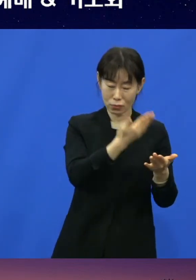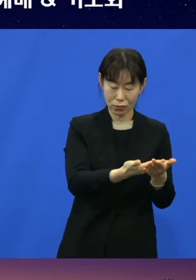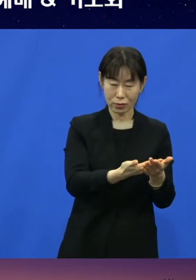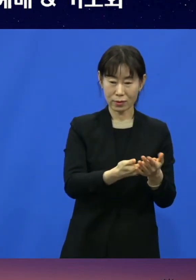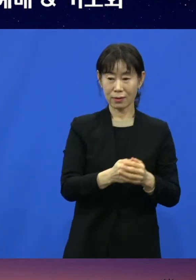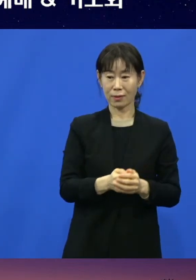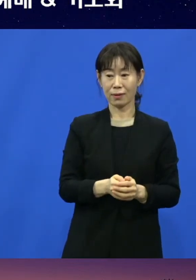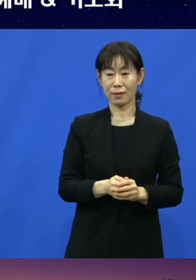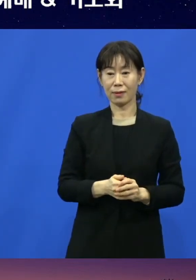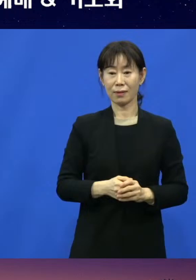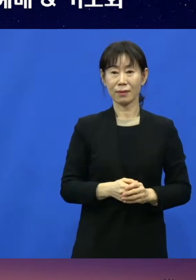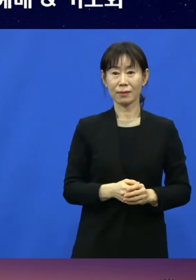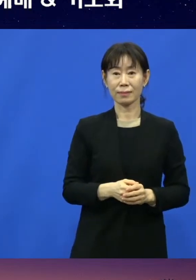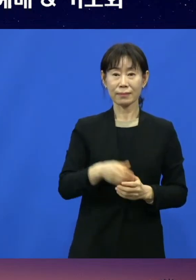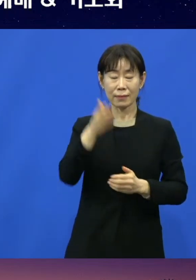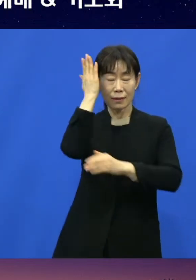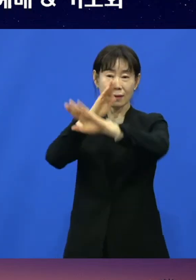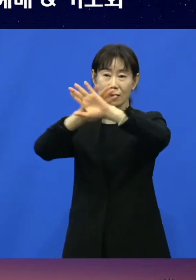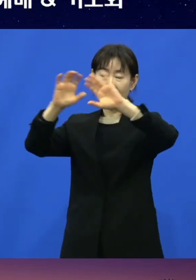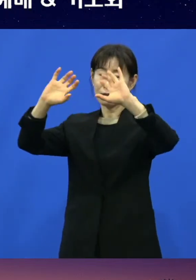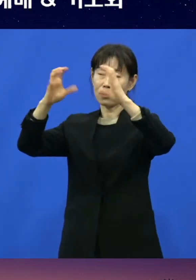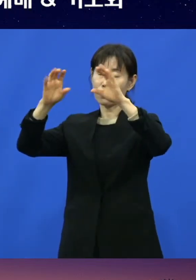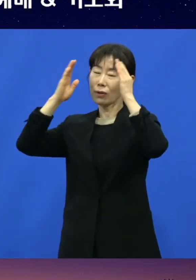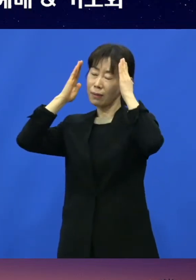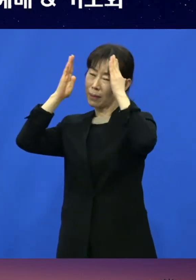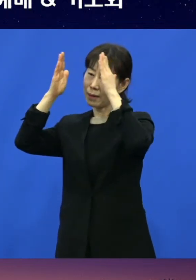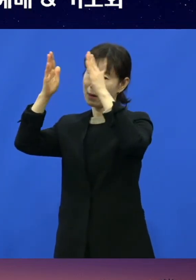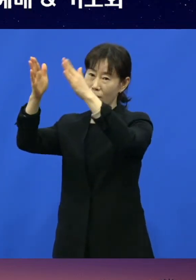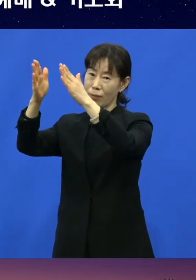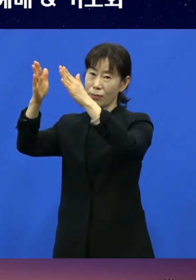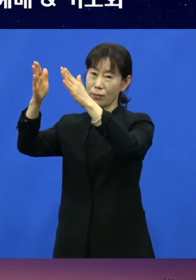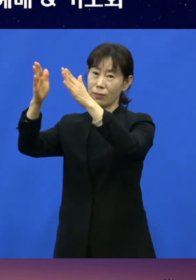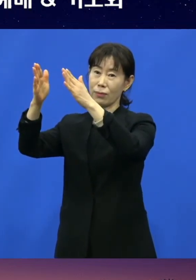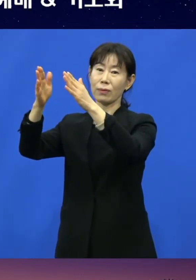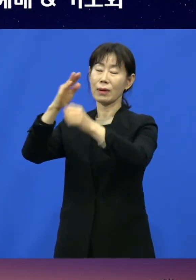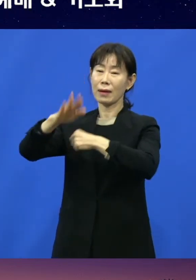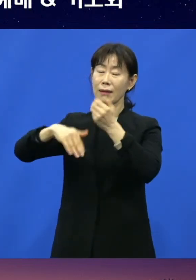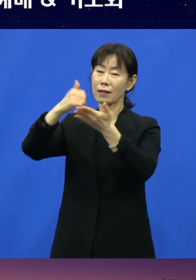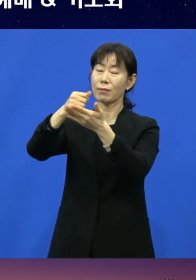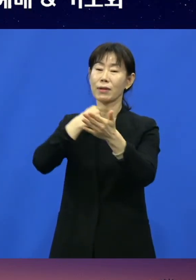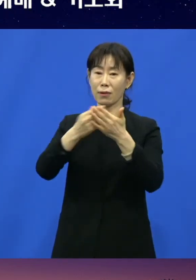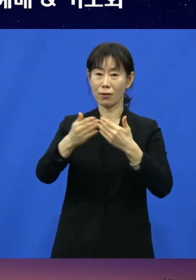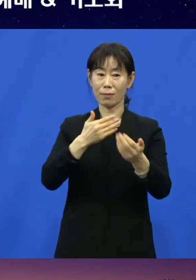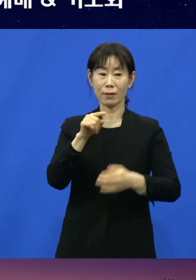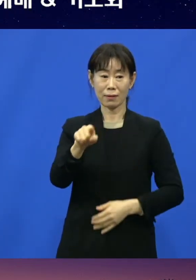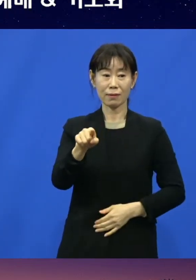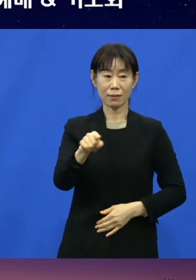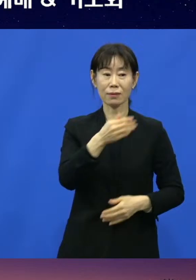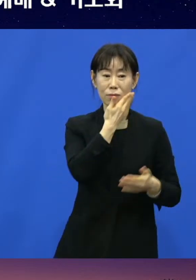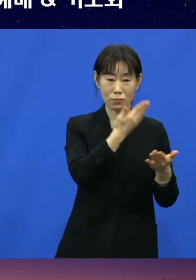것에 눈을 뜨는 것이고 천국에 눈을 뜨는 것이고 안 보이는 게 보이는 역사가 일어나야 된다는 거예요.